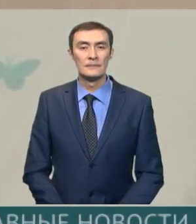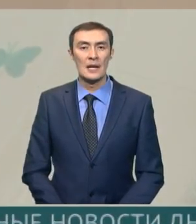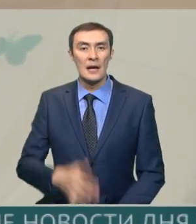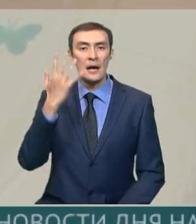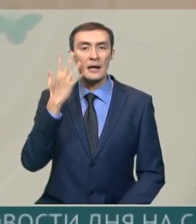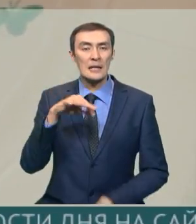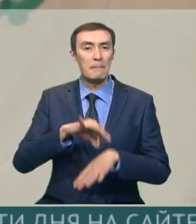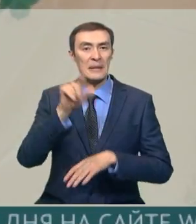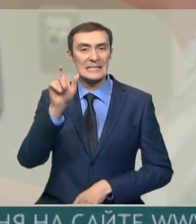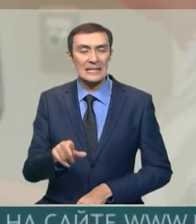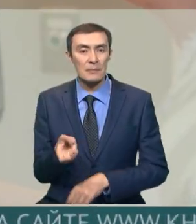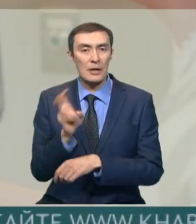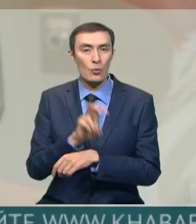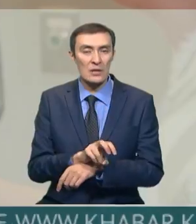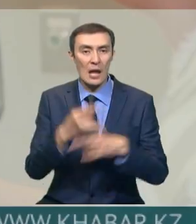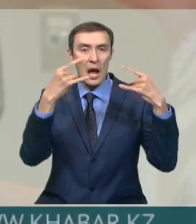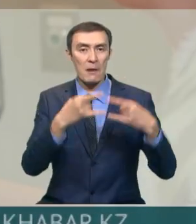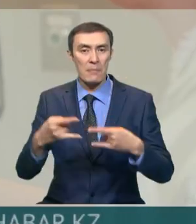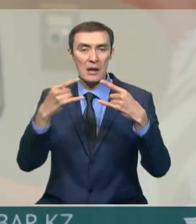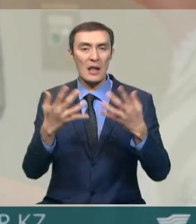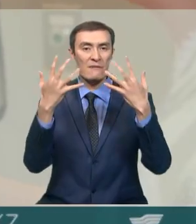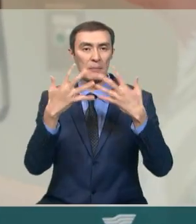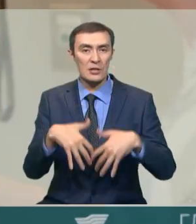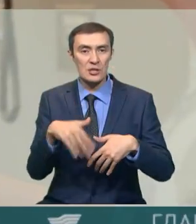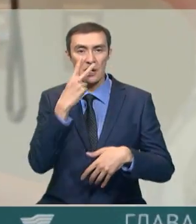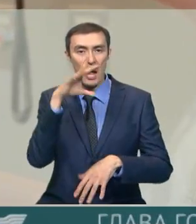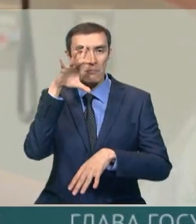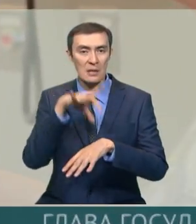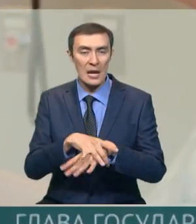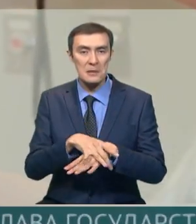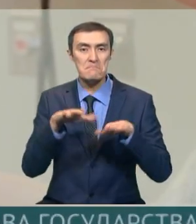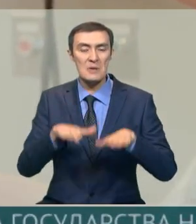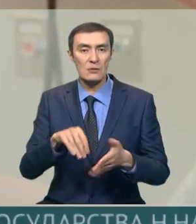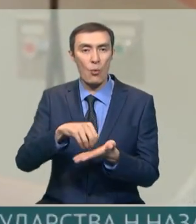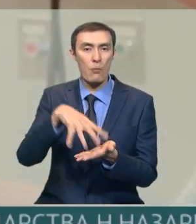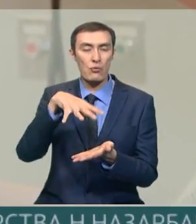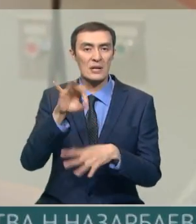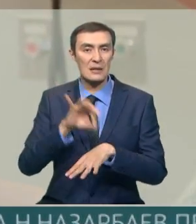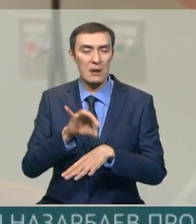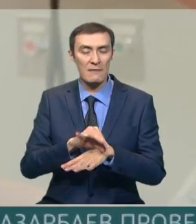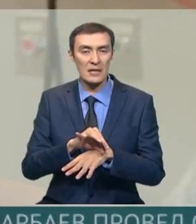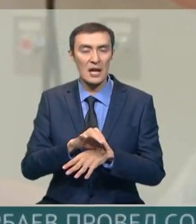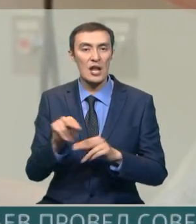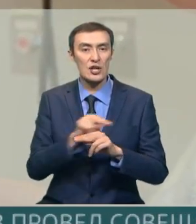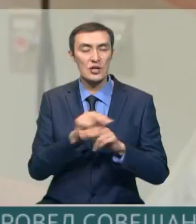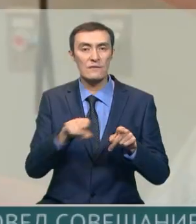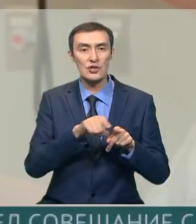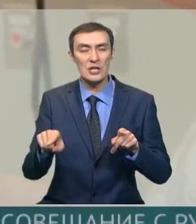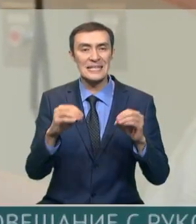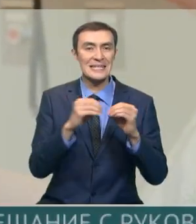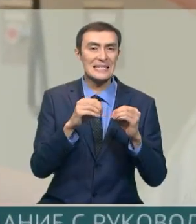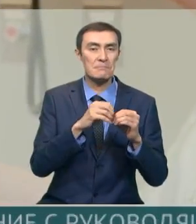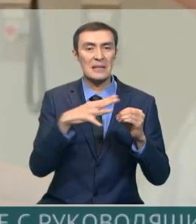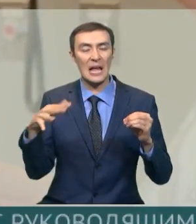Когда пациент приходит, аппарат автоматически, как GPS, определяет очаг заболевания. Процедура длится 10-15 минут. Пациенту не